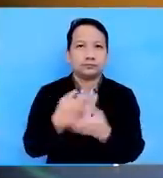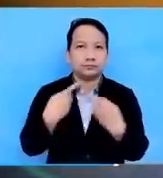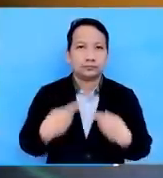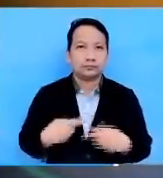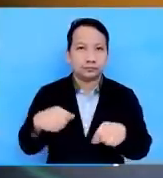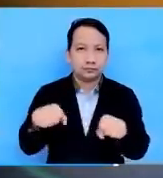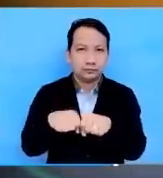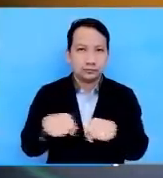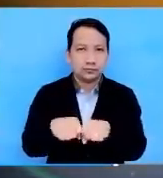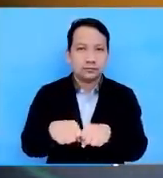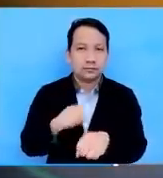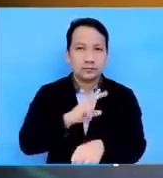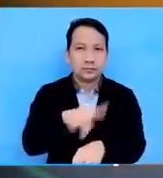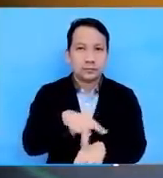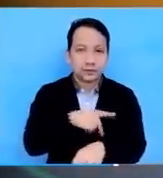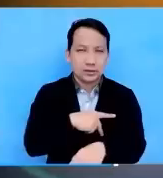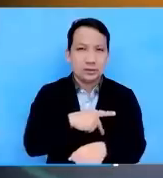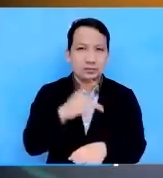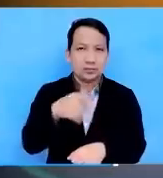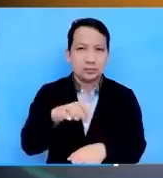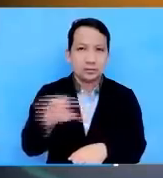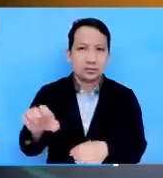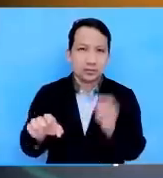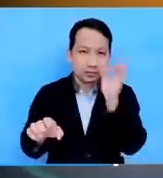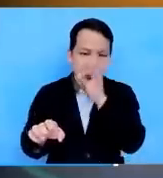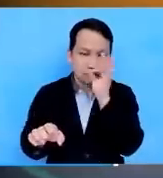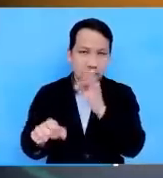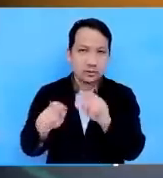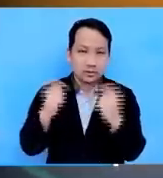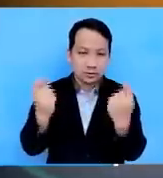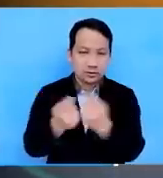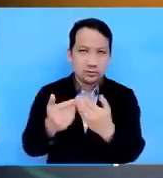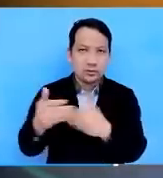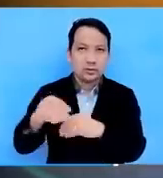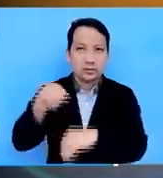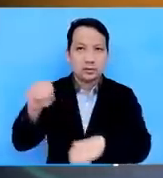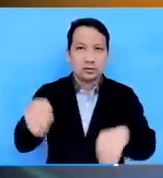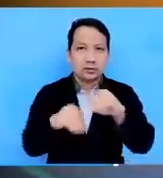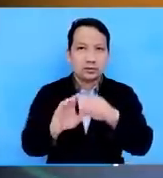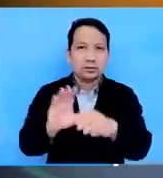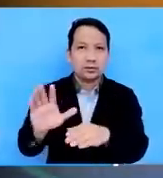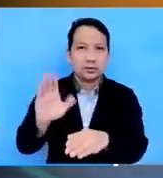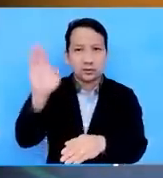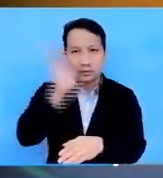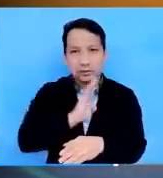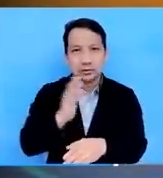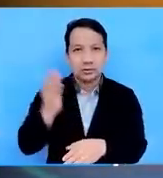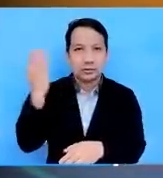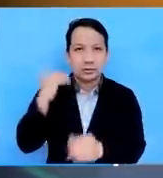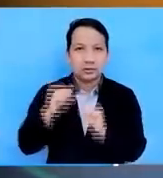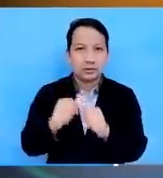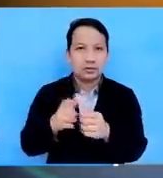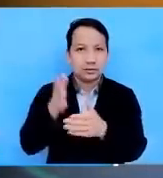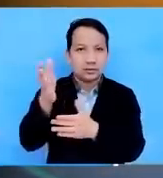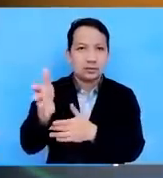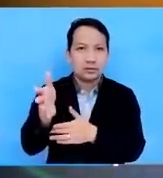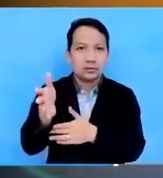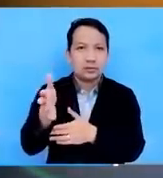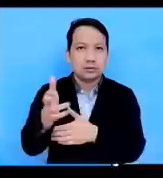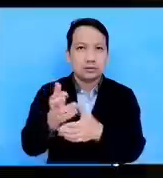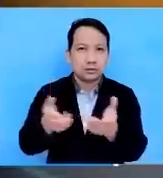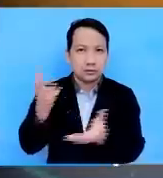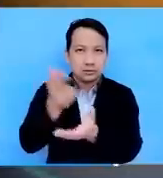at personal protective equipment ang Pinoy response team kapalit ng kanilang mga nasirang kasuotan habang nasa gitna ng rescue